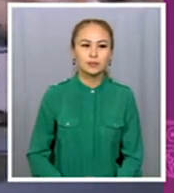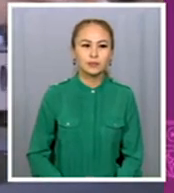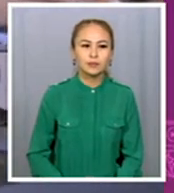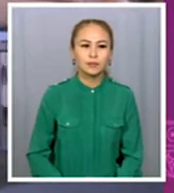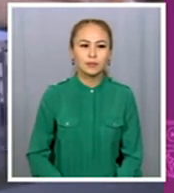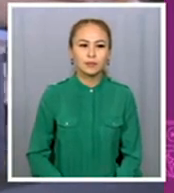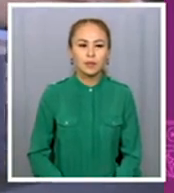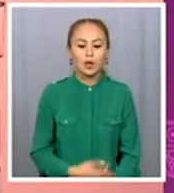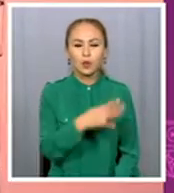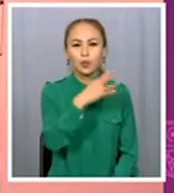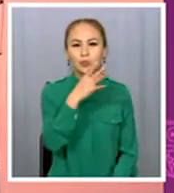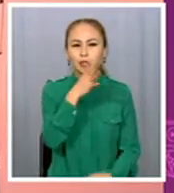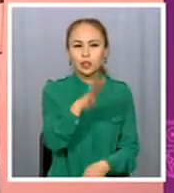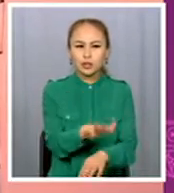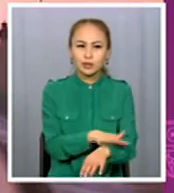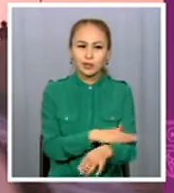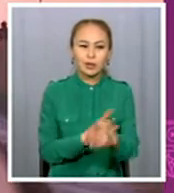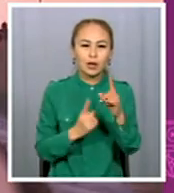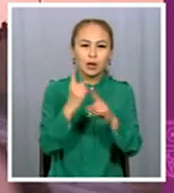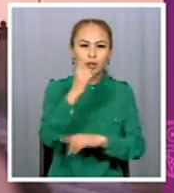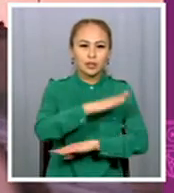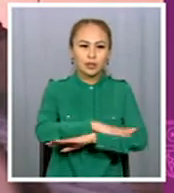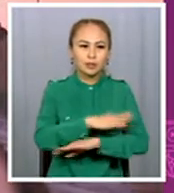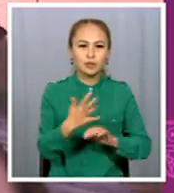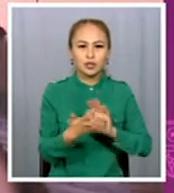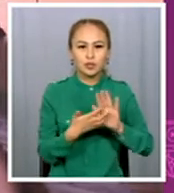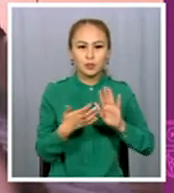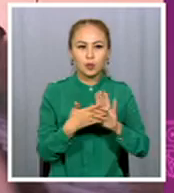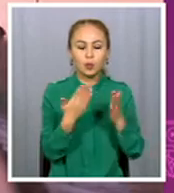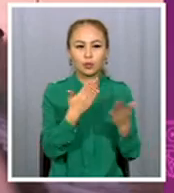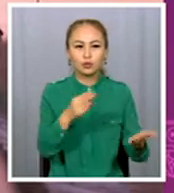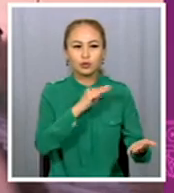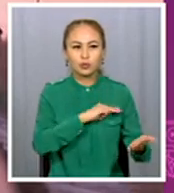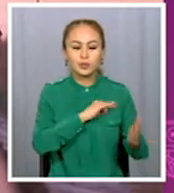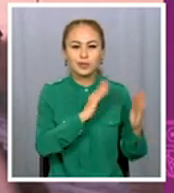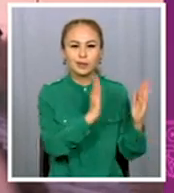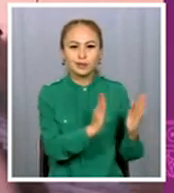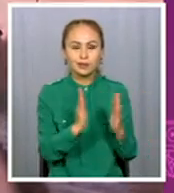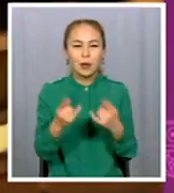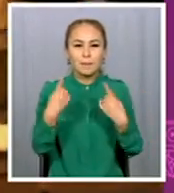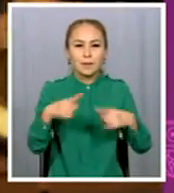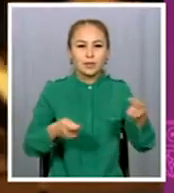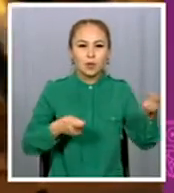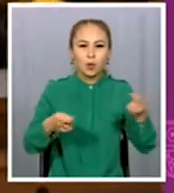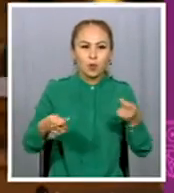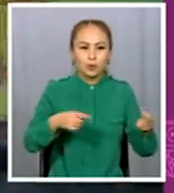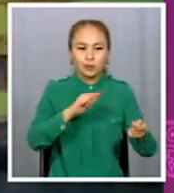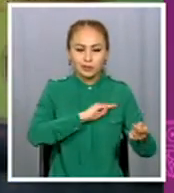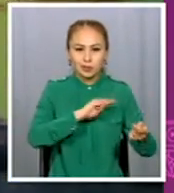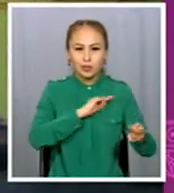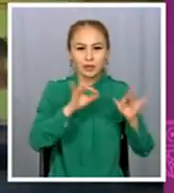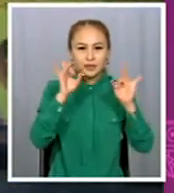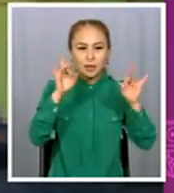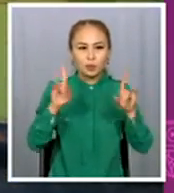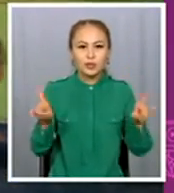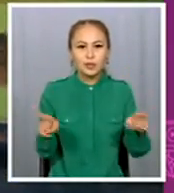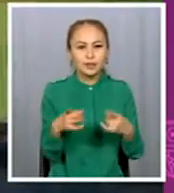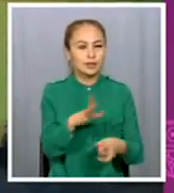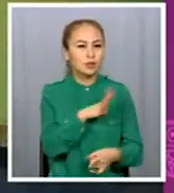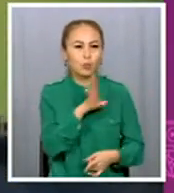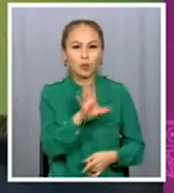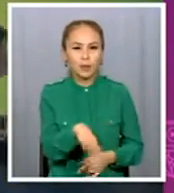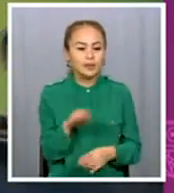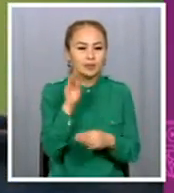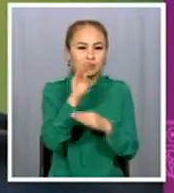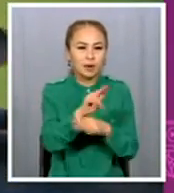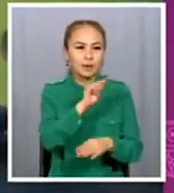Көптеген жылдар бойы ғарыш саласына тәртіп жетіспеді. Оның жұмысын реттейтін нақты басқарушы орган мен даму стратегиясы болмады. Және қызметі